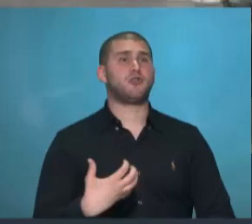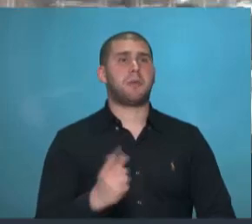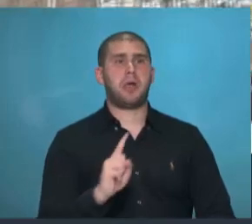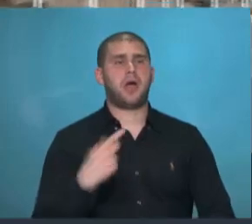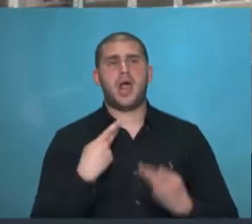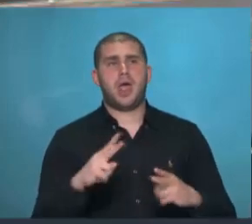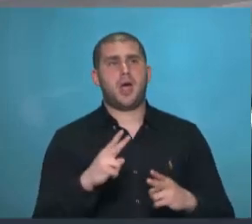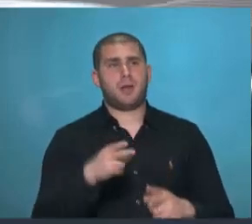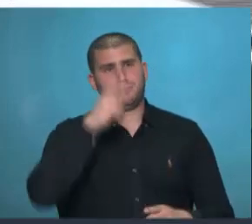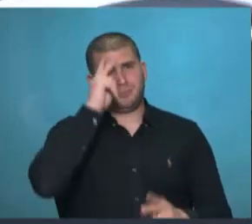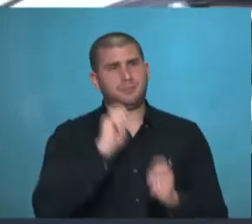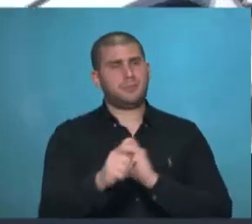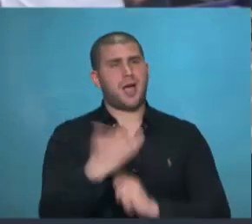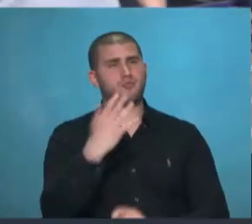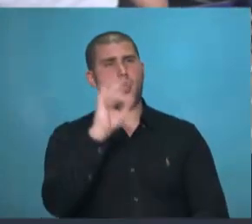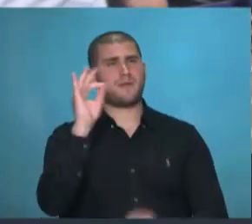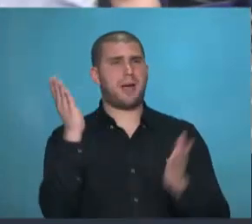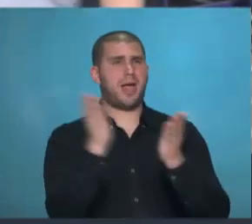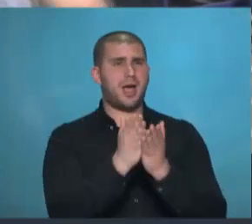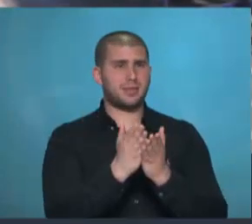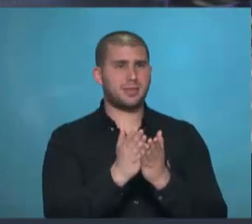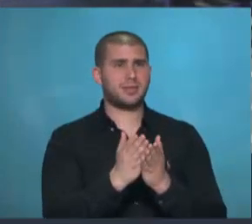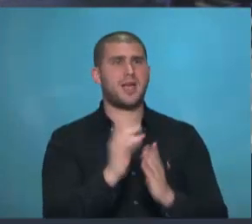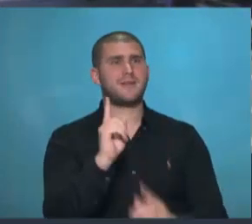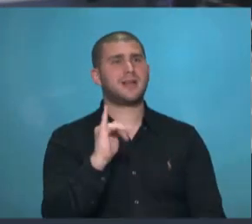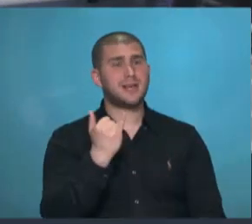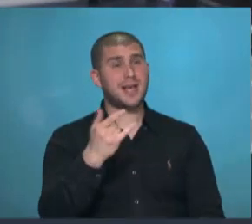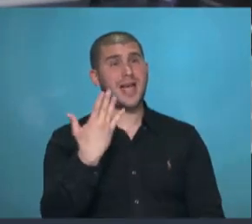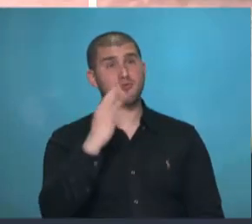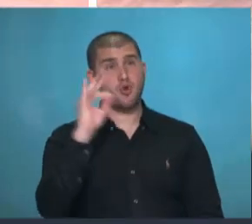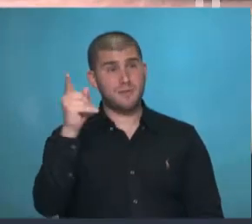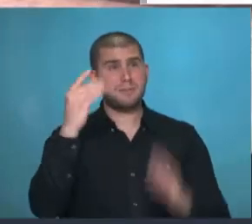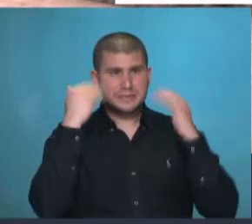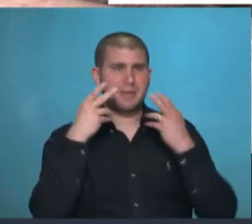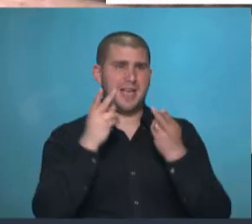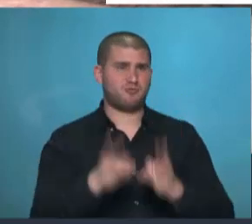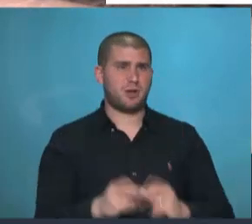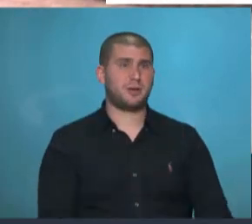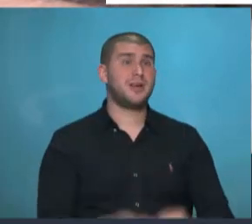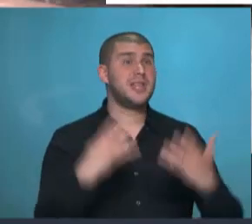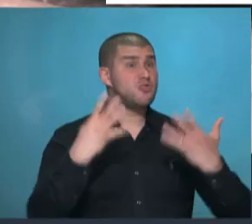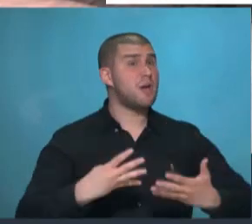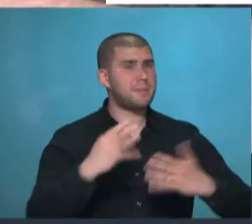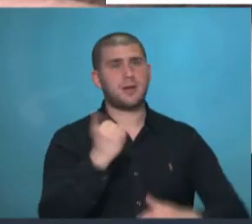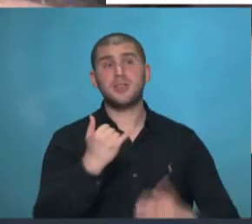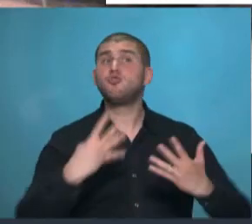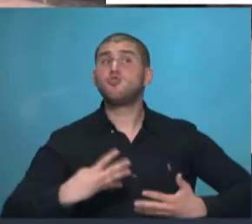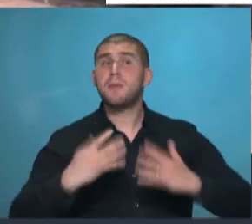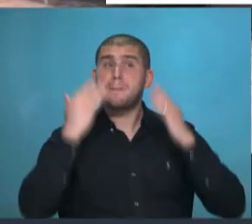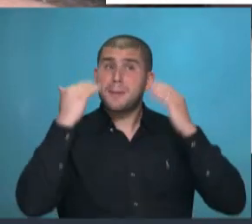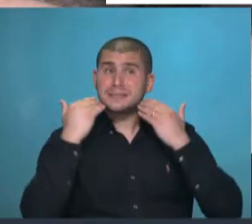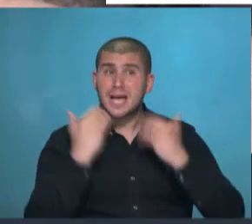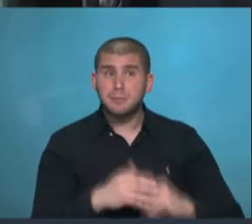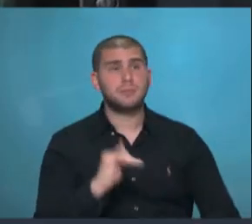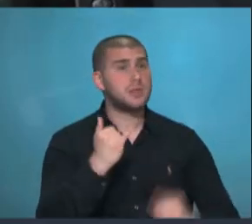cannot afford 5 stars in Eilat. 5 stars in Egypt we can afford. 9 days, yes. 9 days in Egypt?